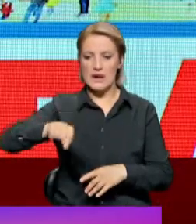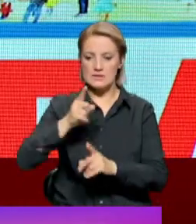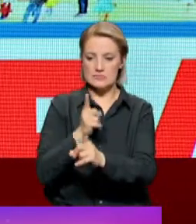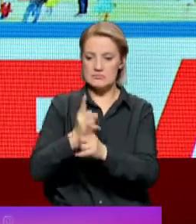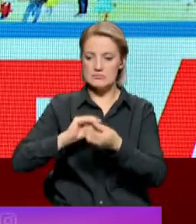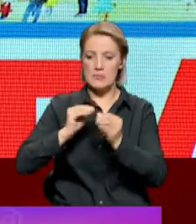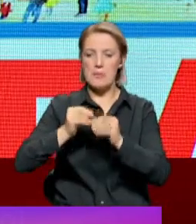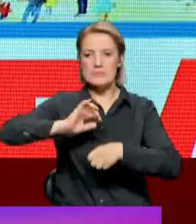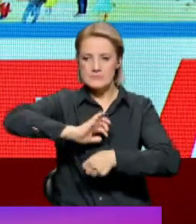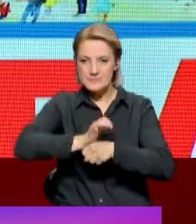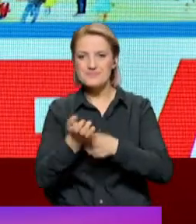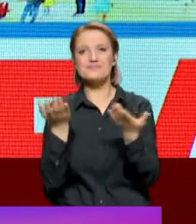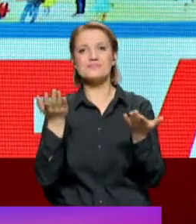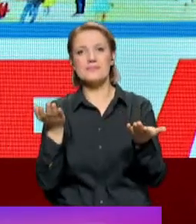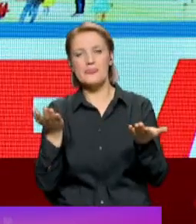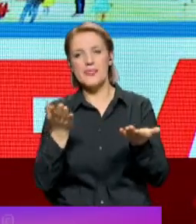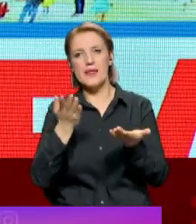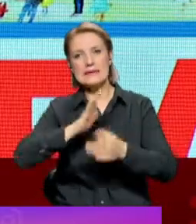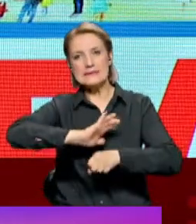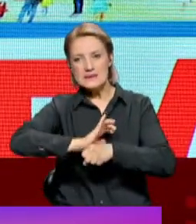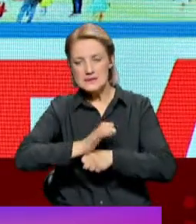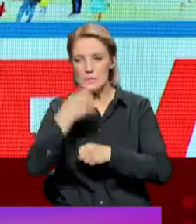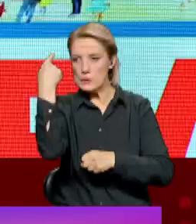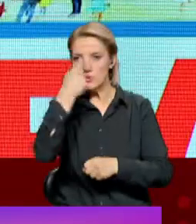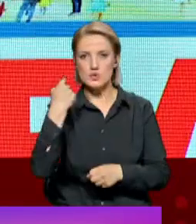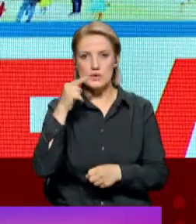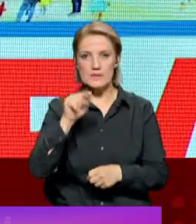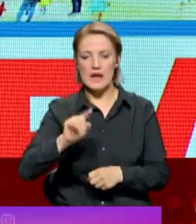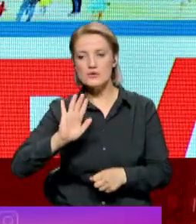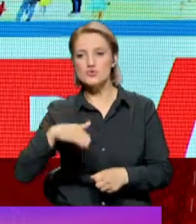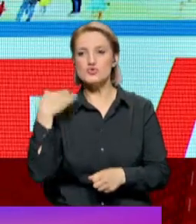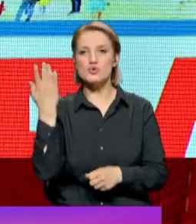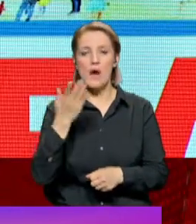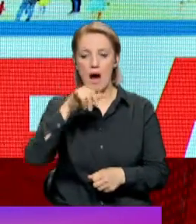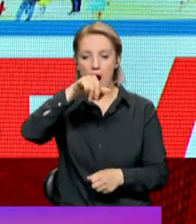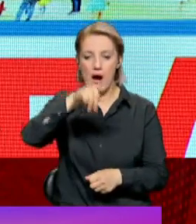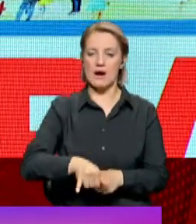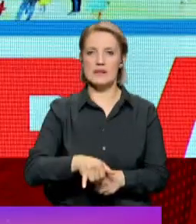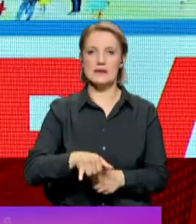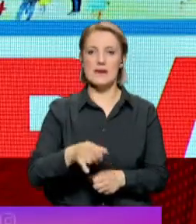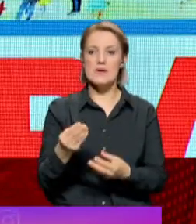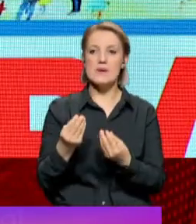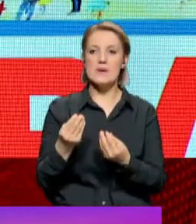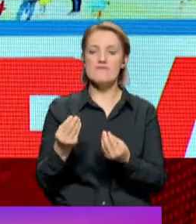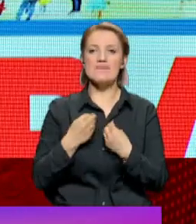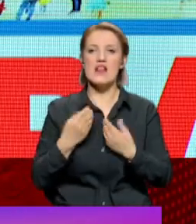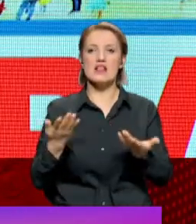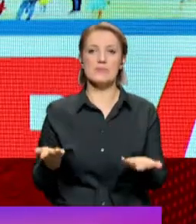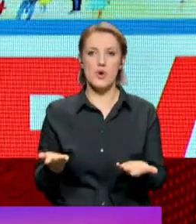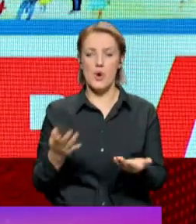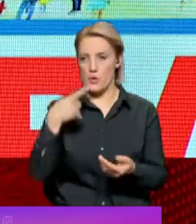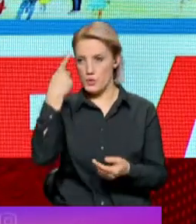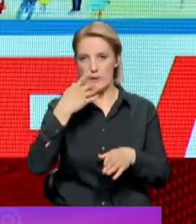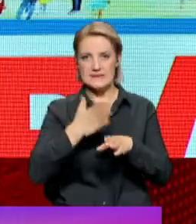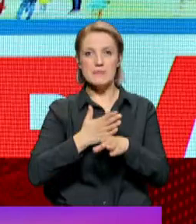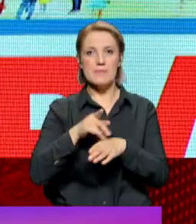oldukları o şiddet tablosu, şiddet yüzünden. Sonra özlük haklarının verilmiyor olması